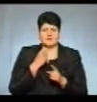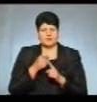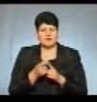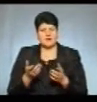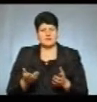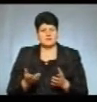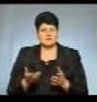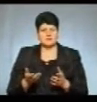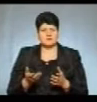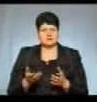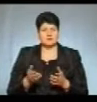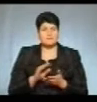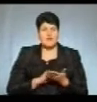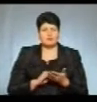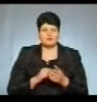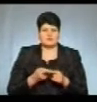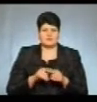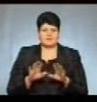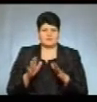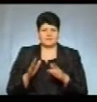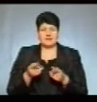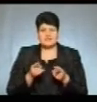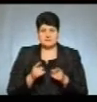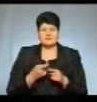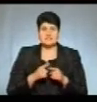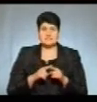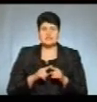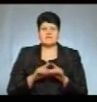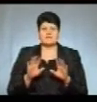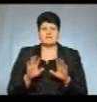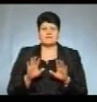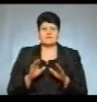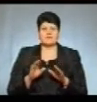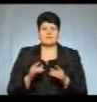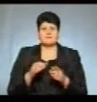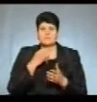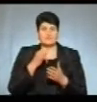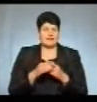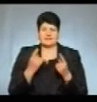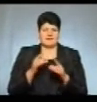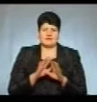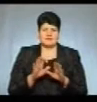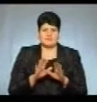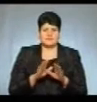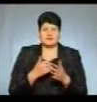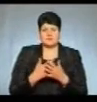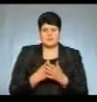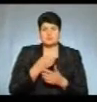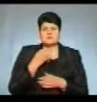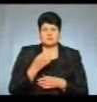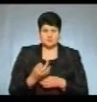Аби не повторювались подібні випадки? Ну, насправді це відповідальність незначна. З прикладу скажу,